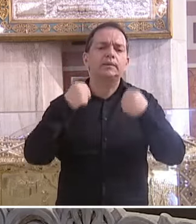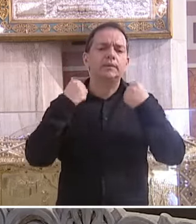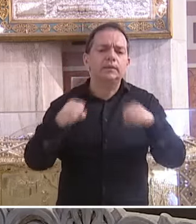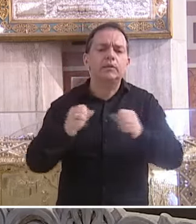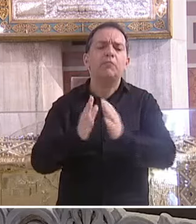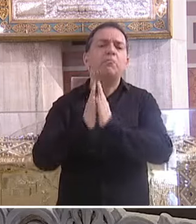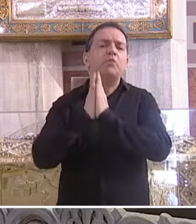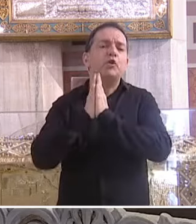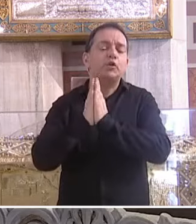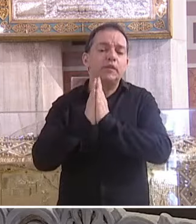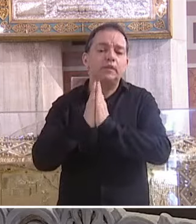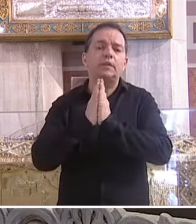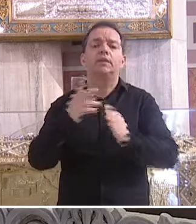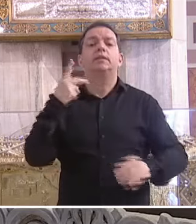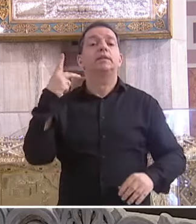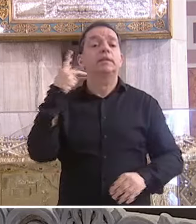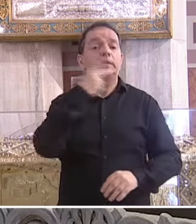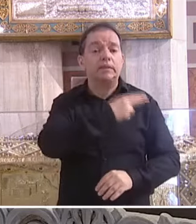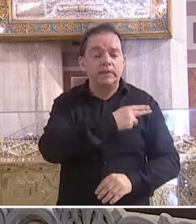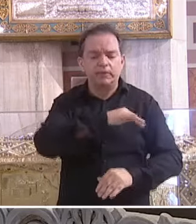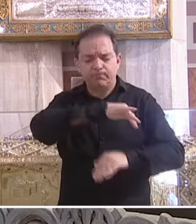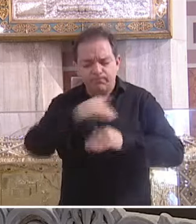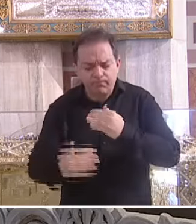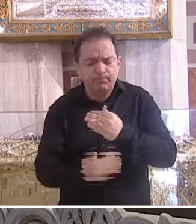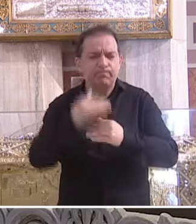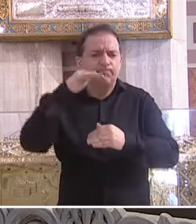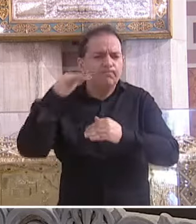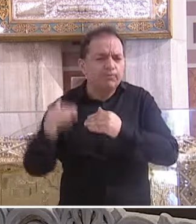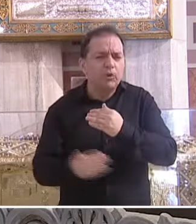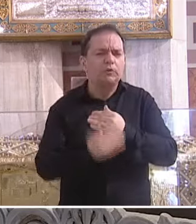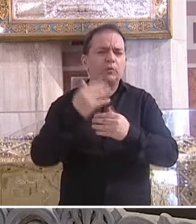προσευχή, νηστεία και αγρυπνία.